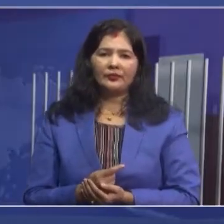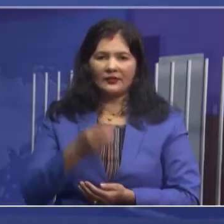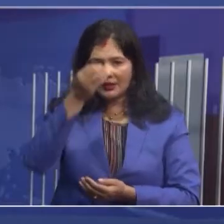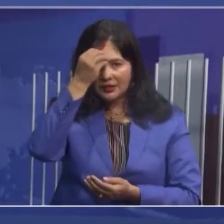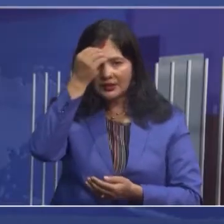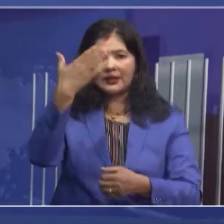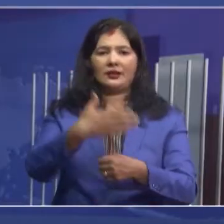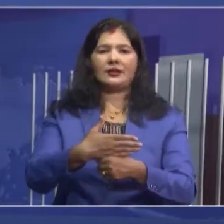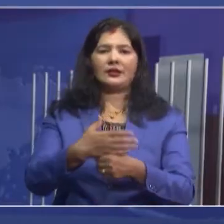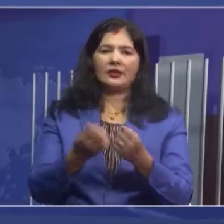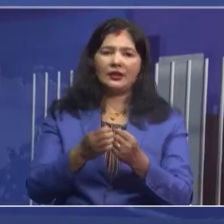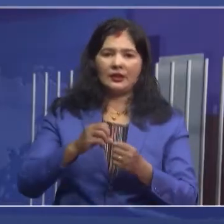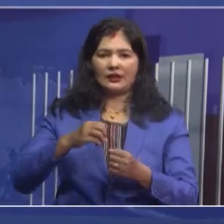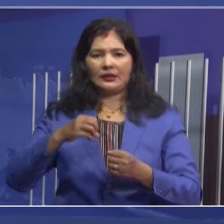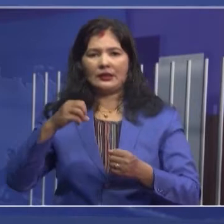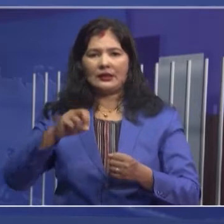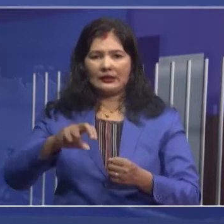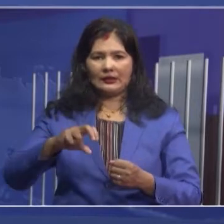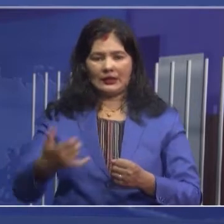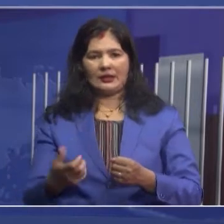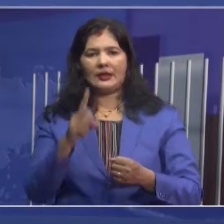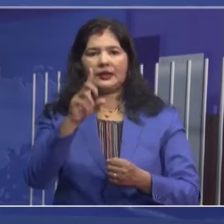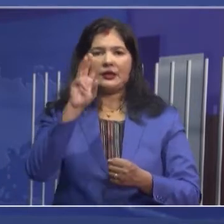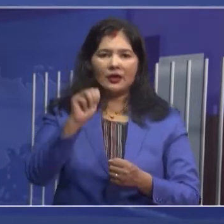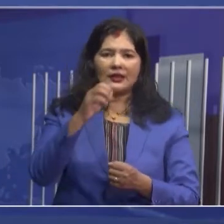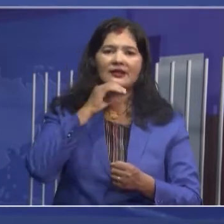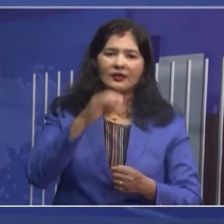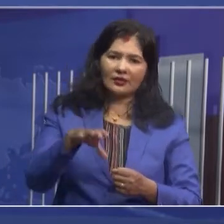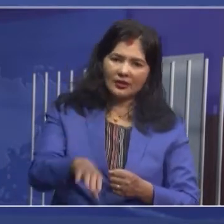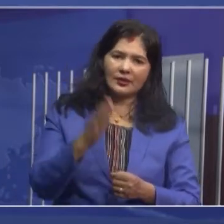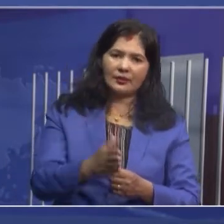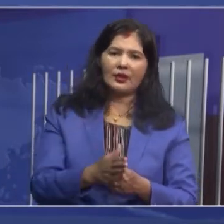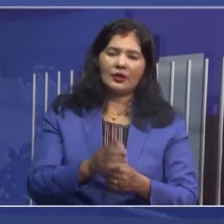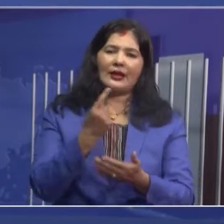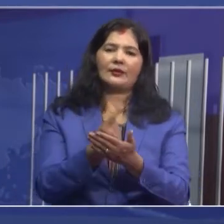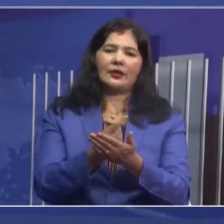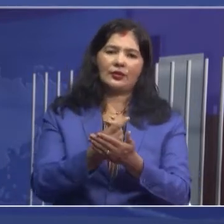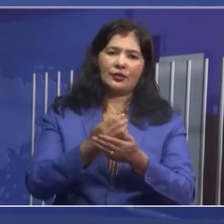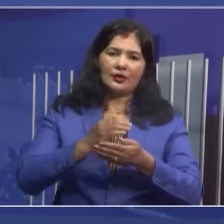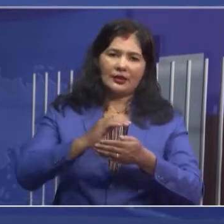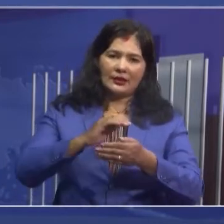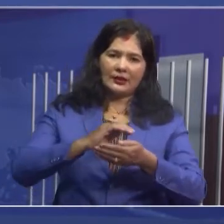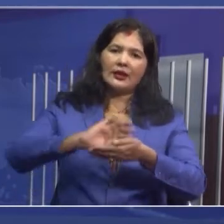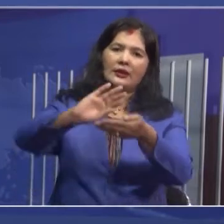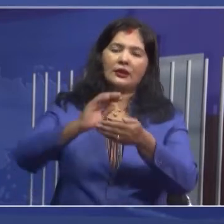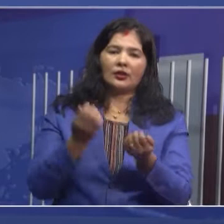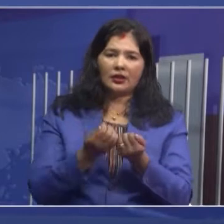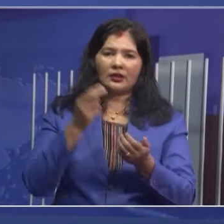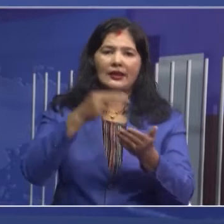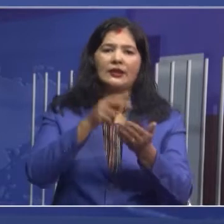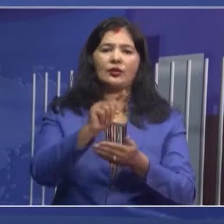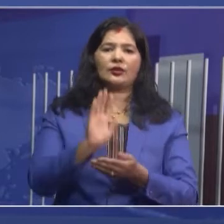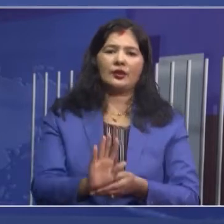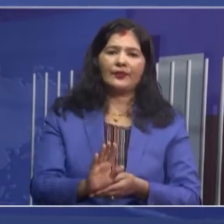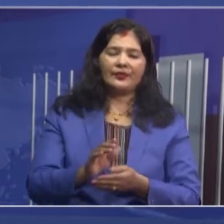दशैंलाई लक्षित गरी दाङबाट करिब 1000 खसी बोका काठमाडौँ निर्यात गर्न थालिएको छ। खाद्य व्यवस्था तथा व्यापार